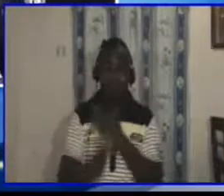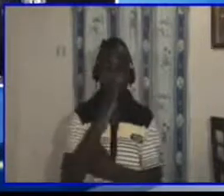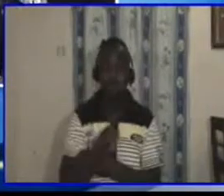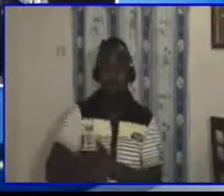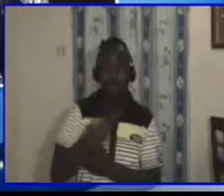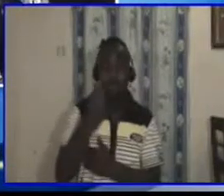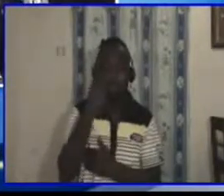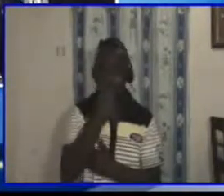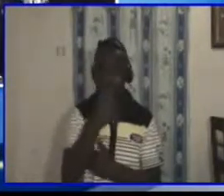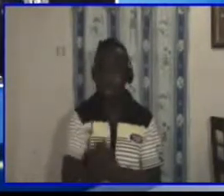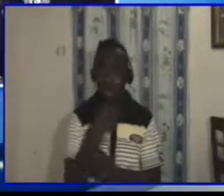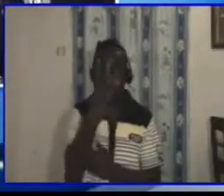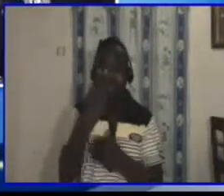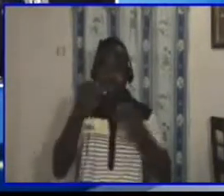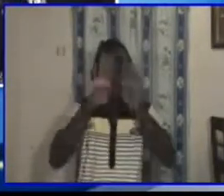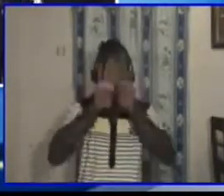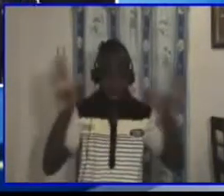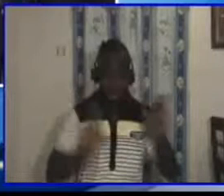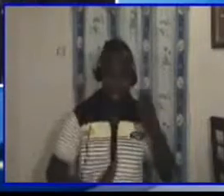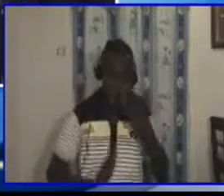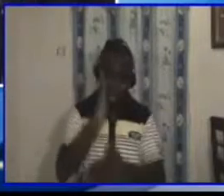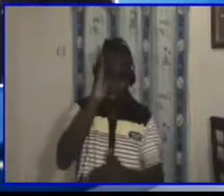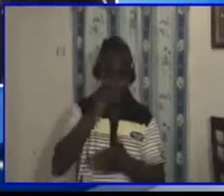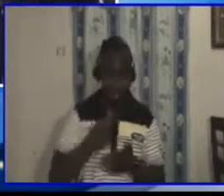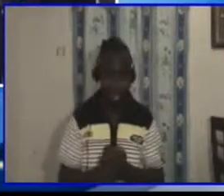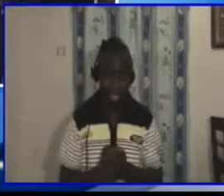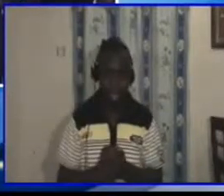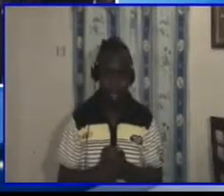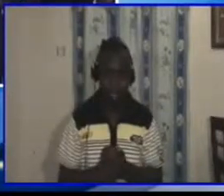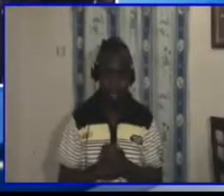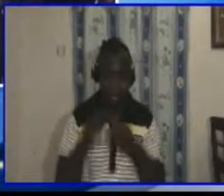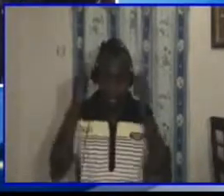che dio vi dia occhi per vedere